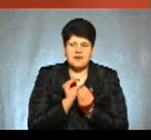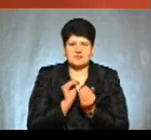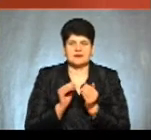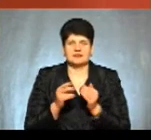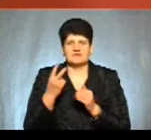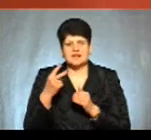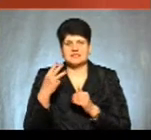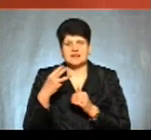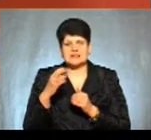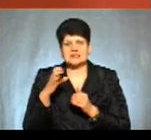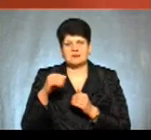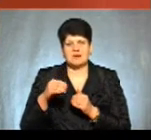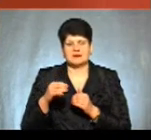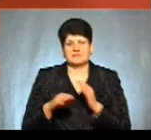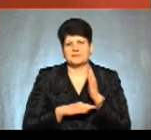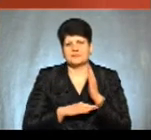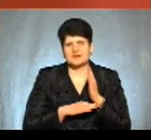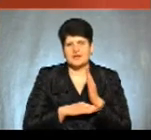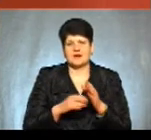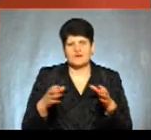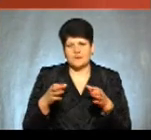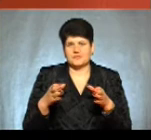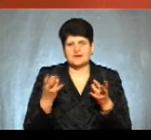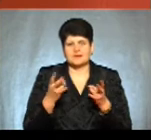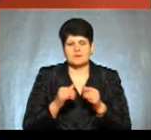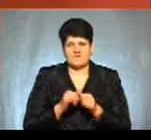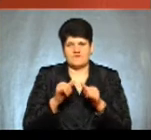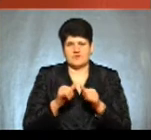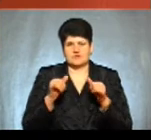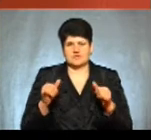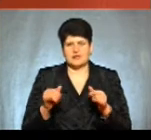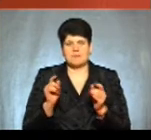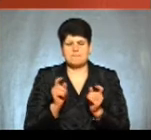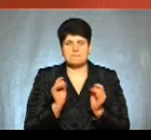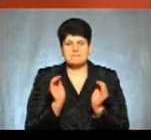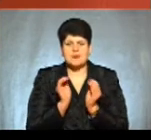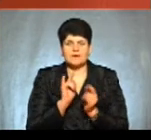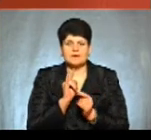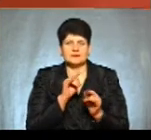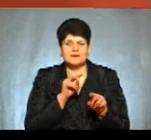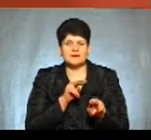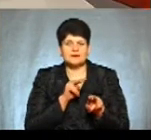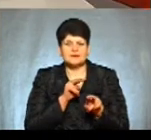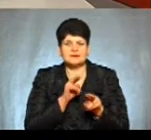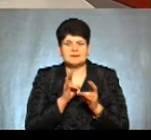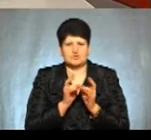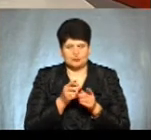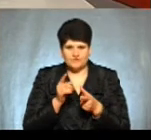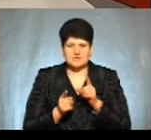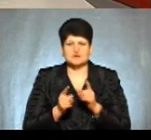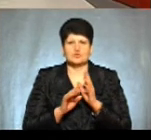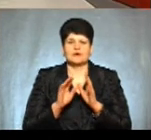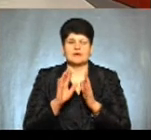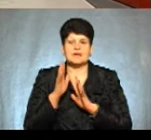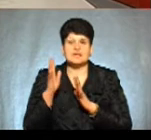які мають 20-30 сантиметрів, яких треба виростити справді як малу дитину, щоб вони стали справжнім лісом. А